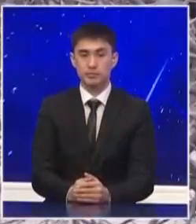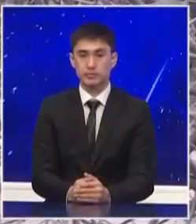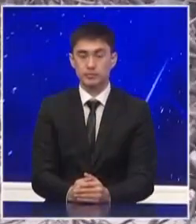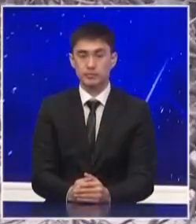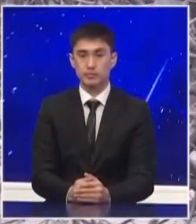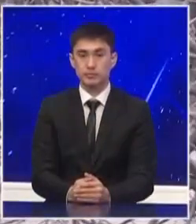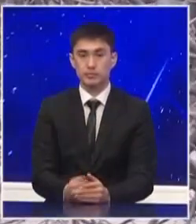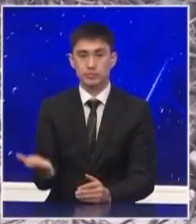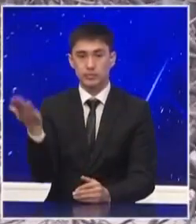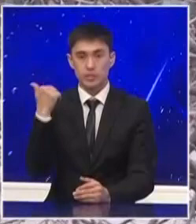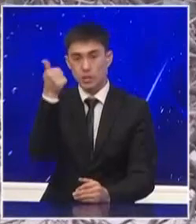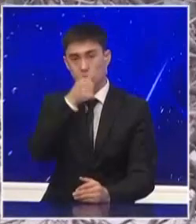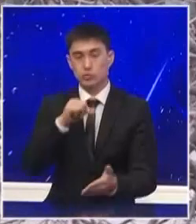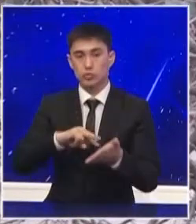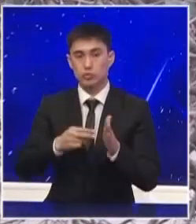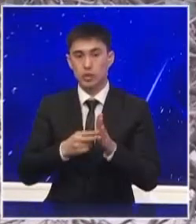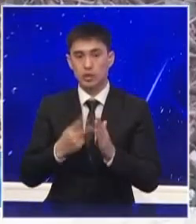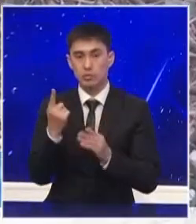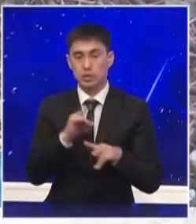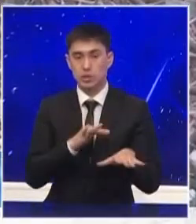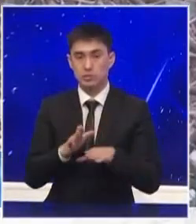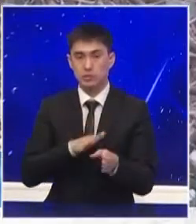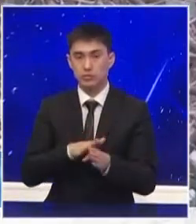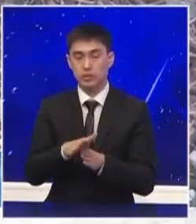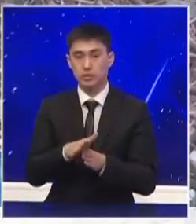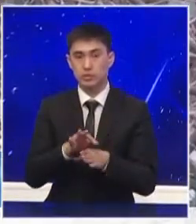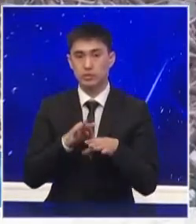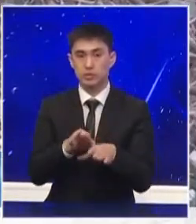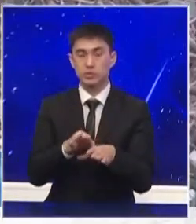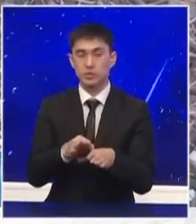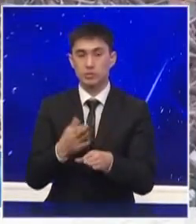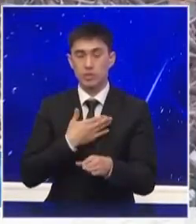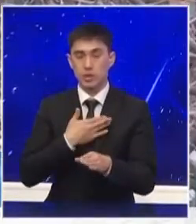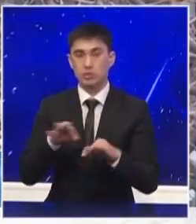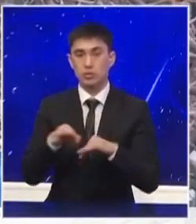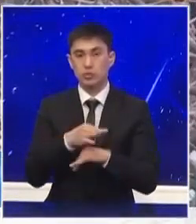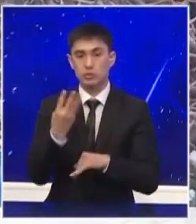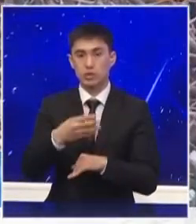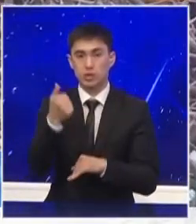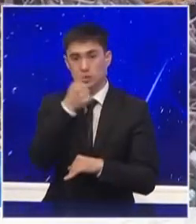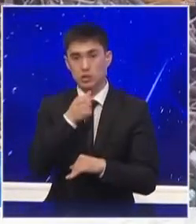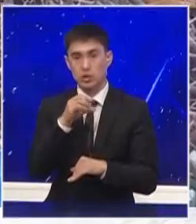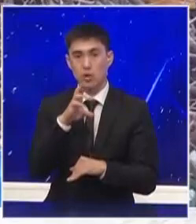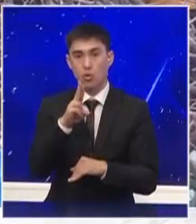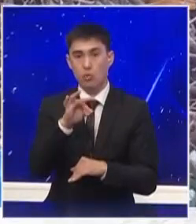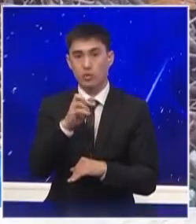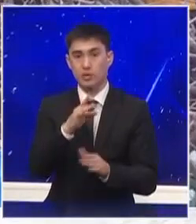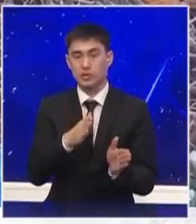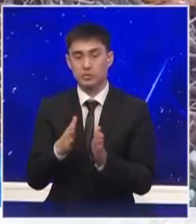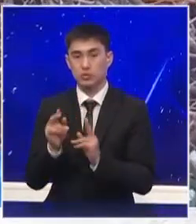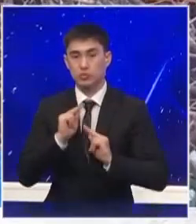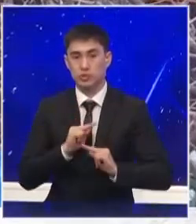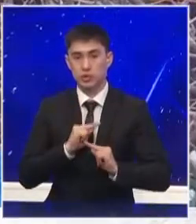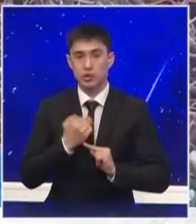Көптен бері жоспарлаған бір шаруамыз бүгін іске асып жатыр. Жолдасым 40 жыл бойы коммуналдық системада қызмет